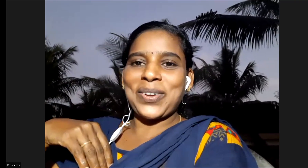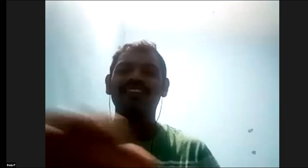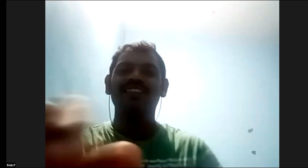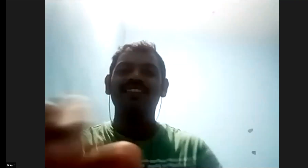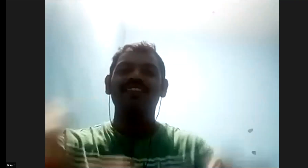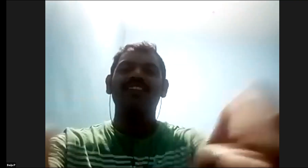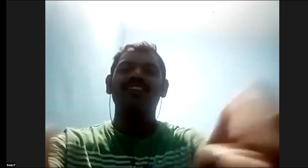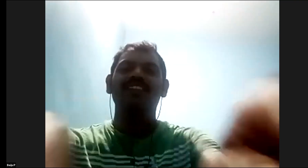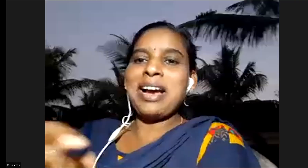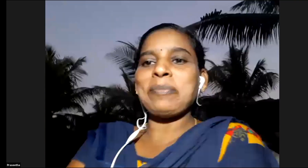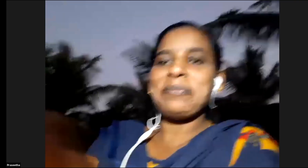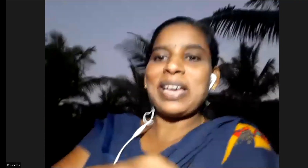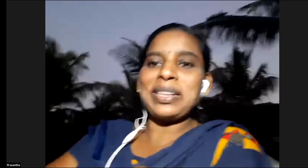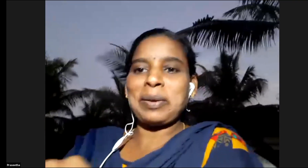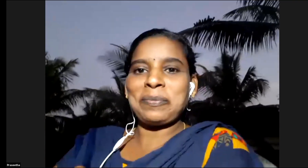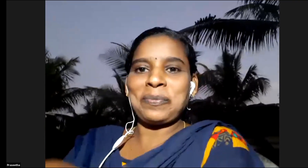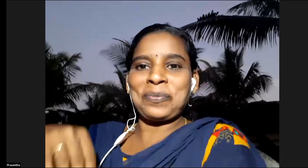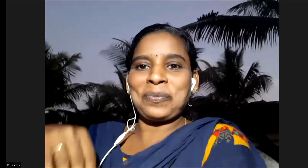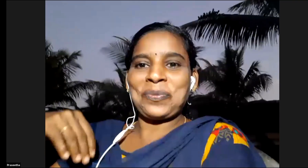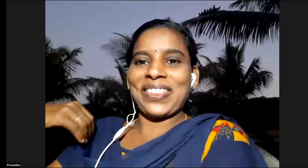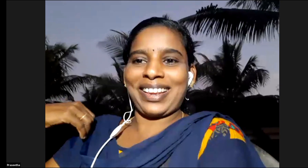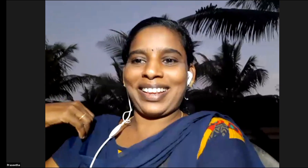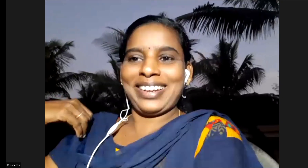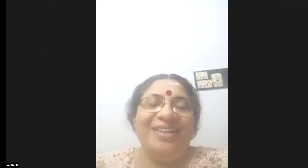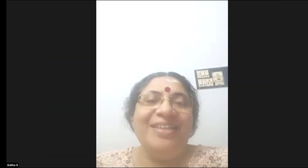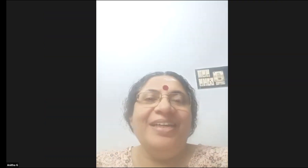ഹലോ. ആ മാം,